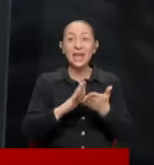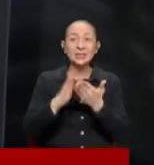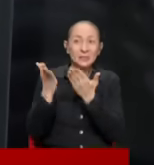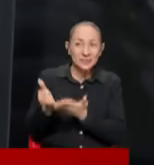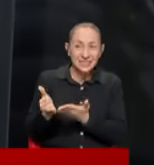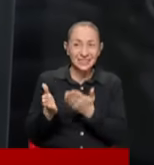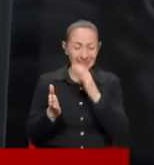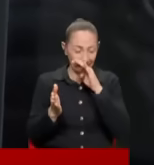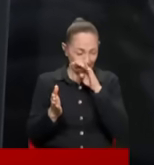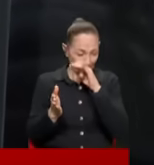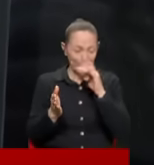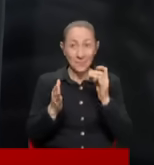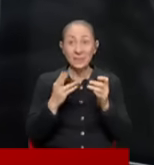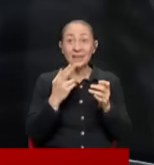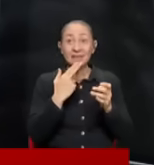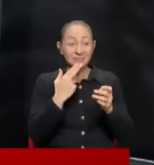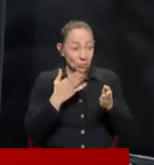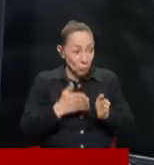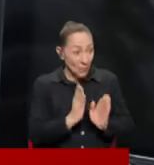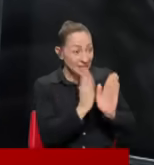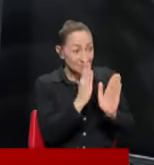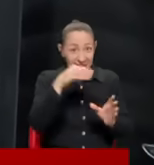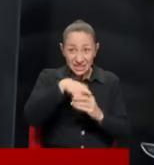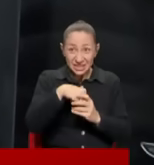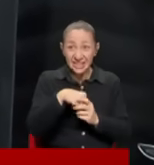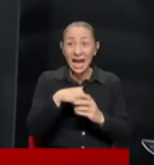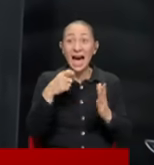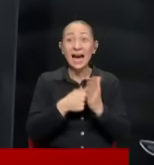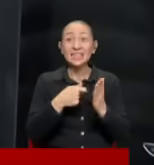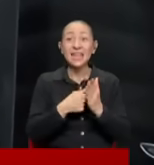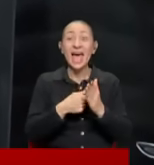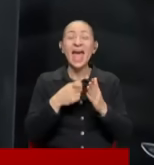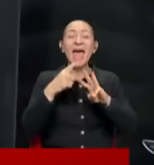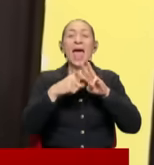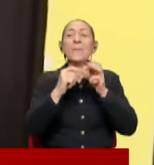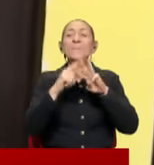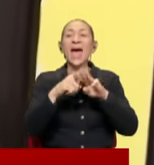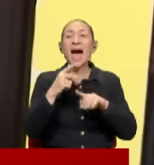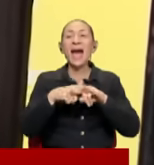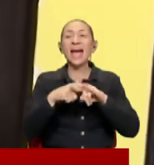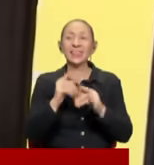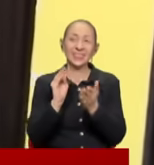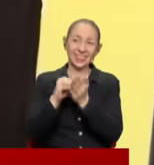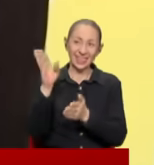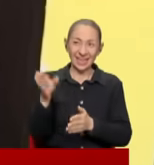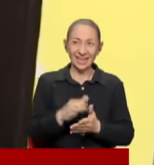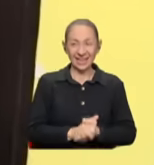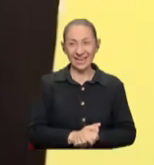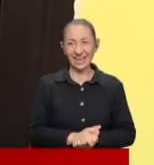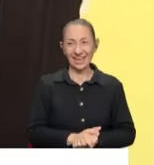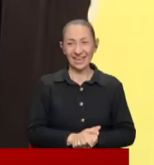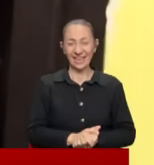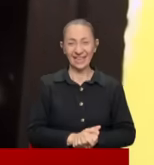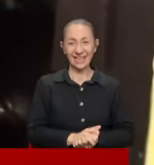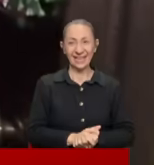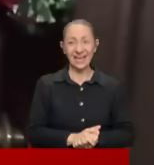arkadaşımız bayanı doğuma yetiştirdiği için adını Ebe Hakan koyduk. Hoş geldin bebe,